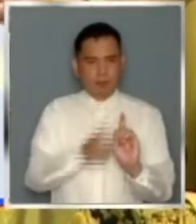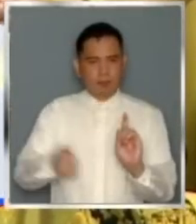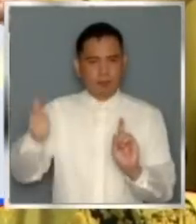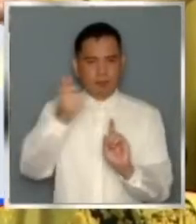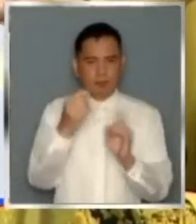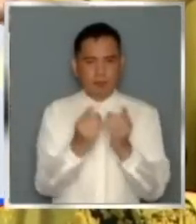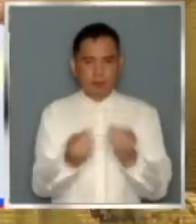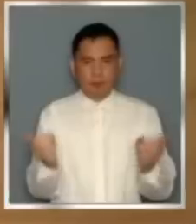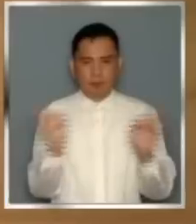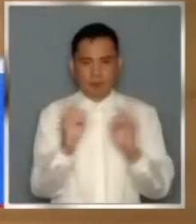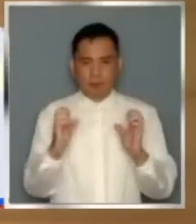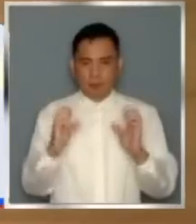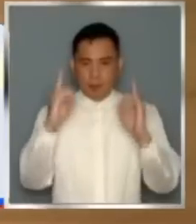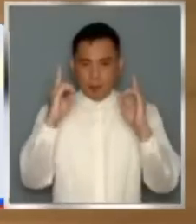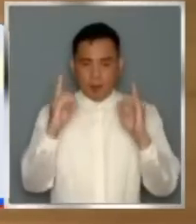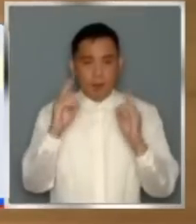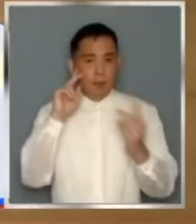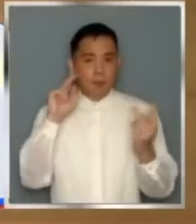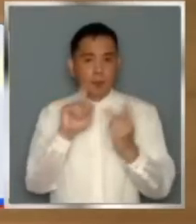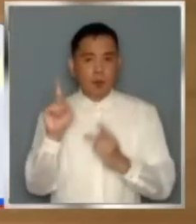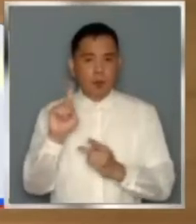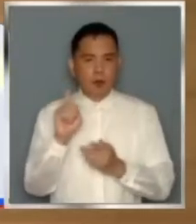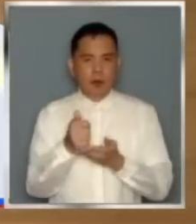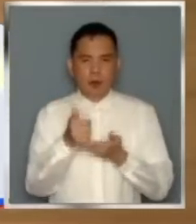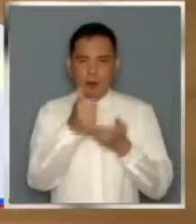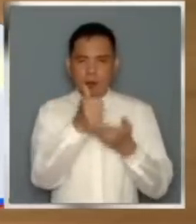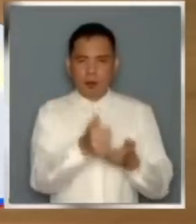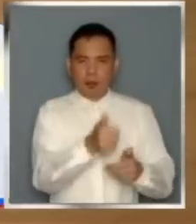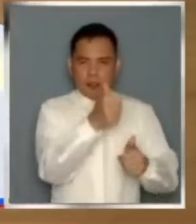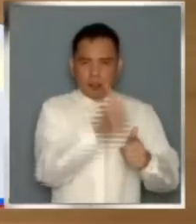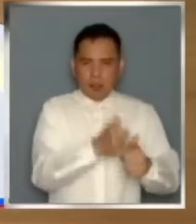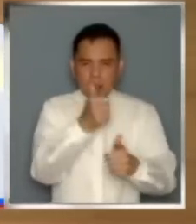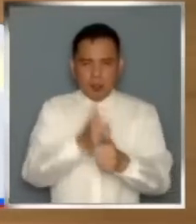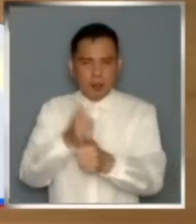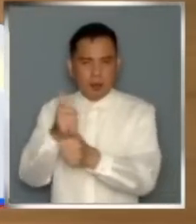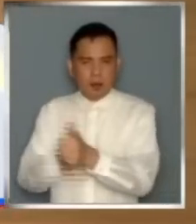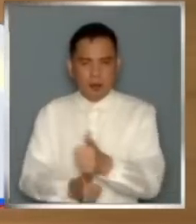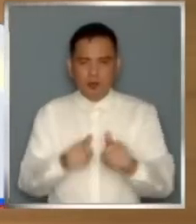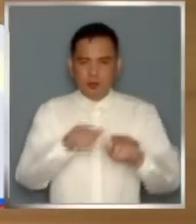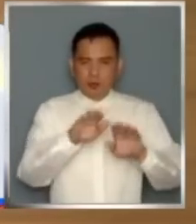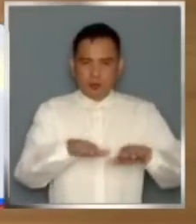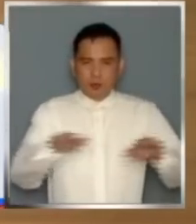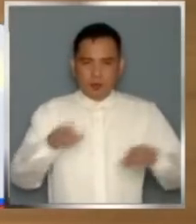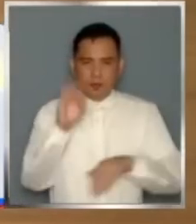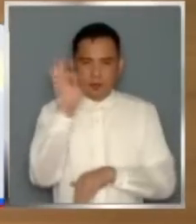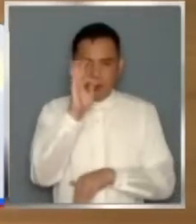bawat batang Pilipino ay mabibigyan ng nararapat at kalidad na edukasyon.